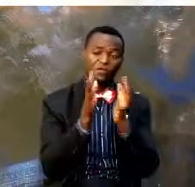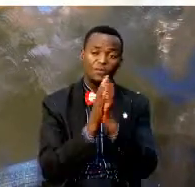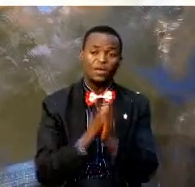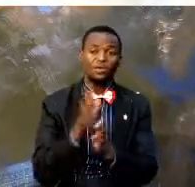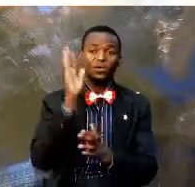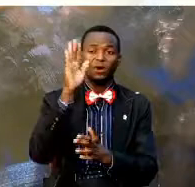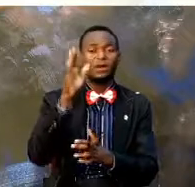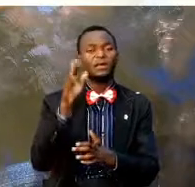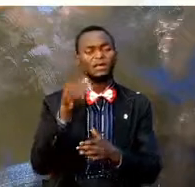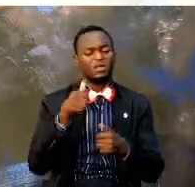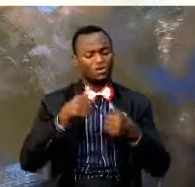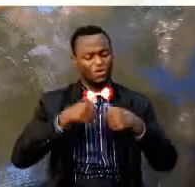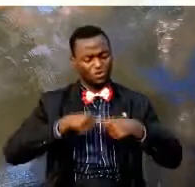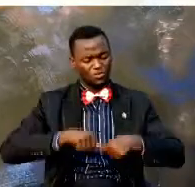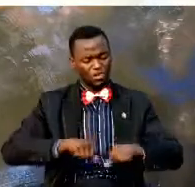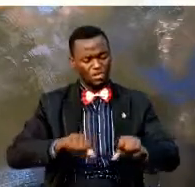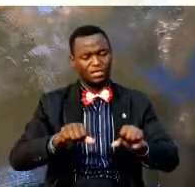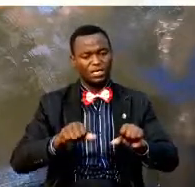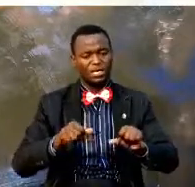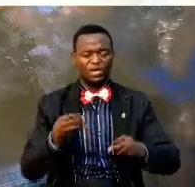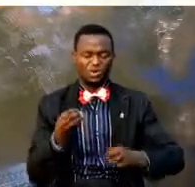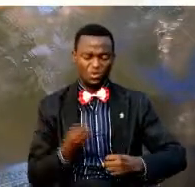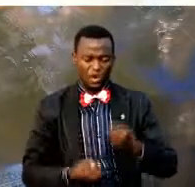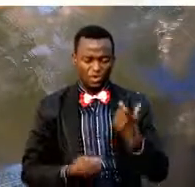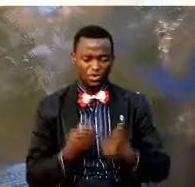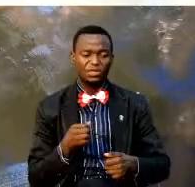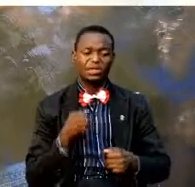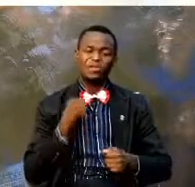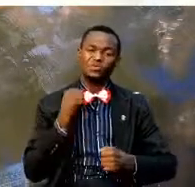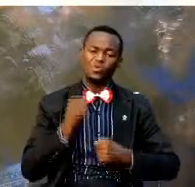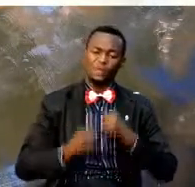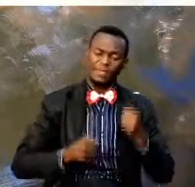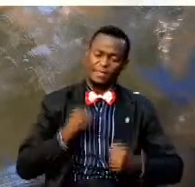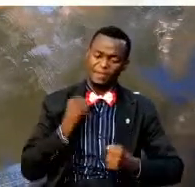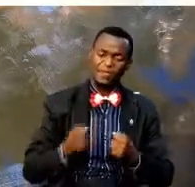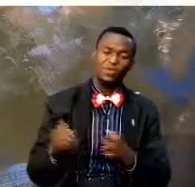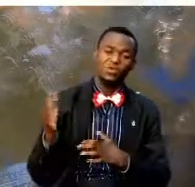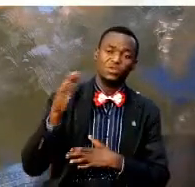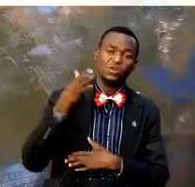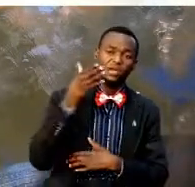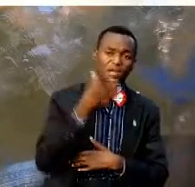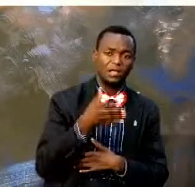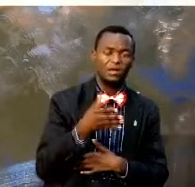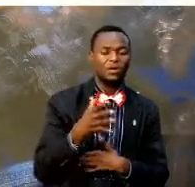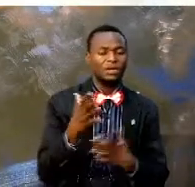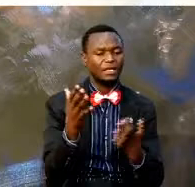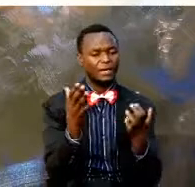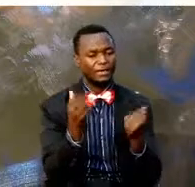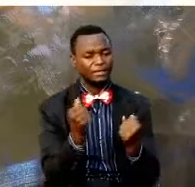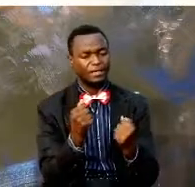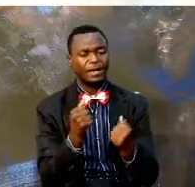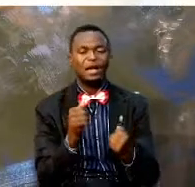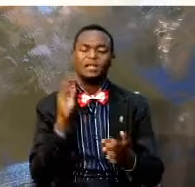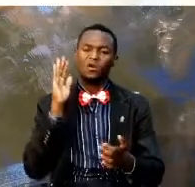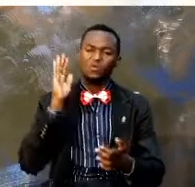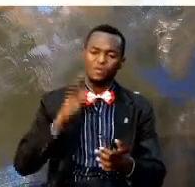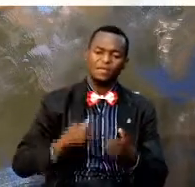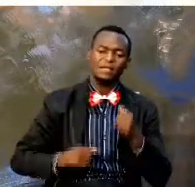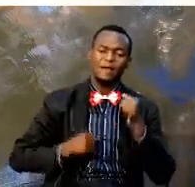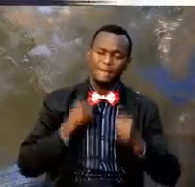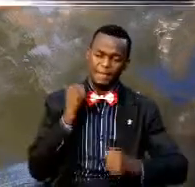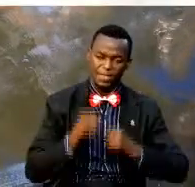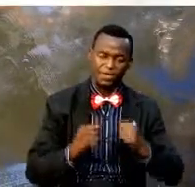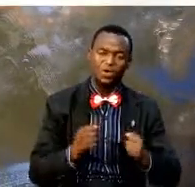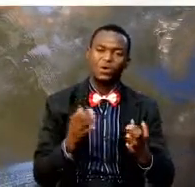ndio unaotubidisha, ndio unaotuchochea tupige mbio jioni ya leo. inawezekana kupiga mbio.